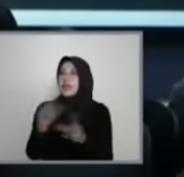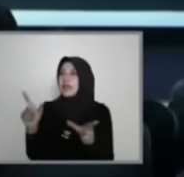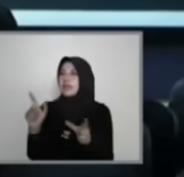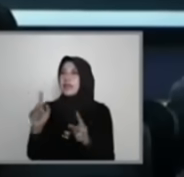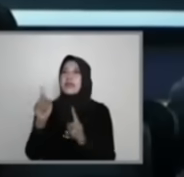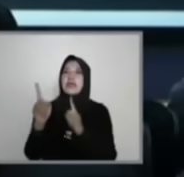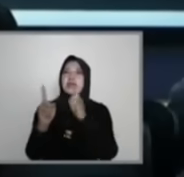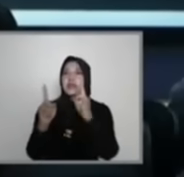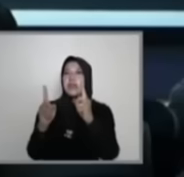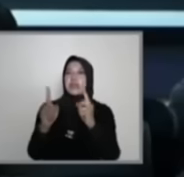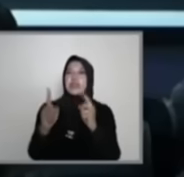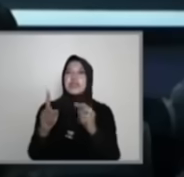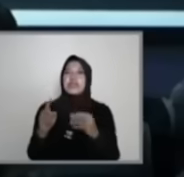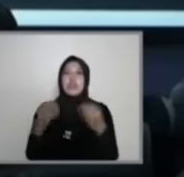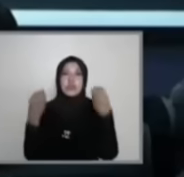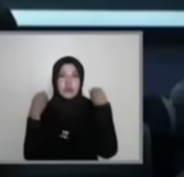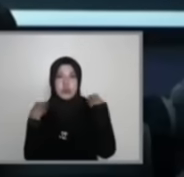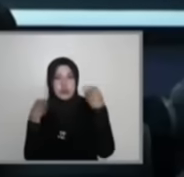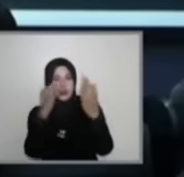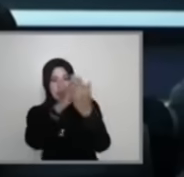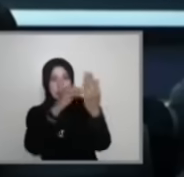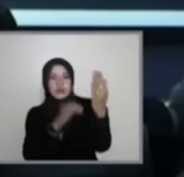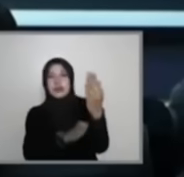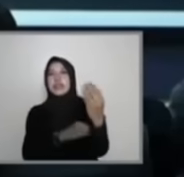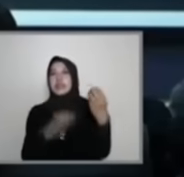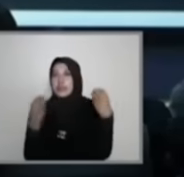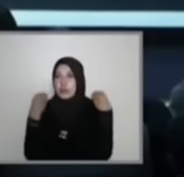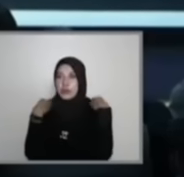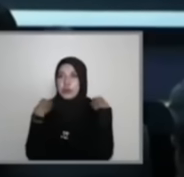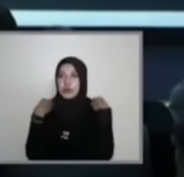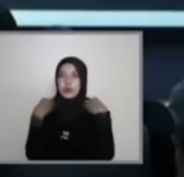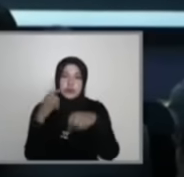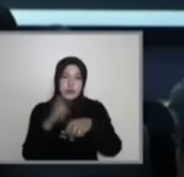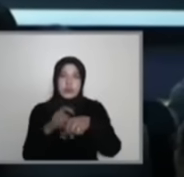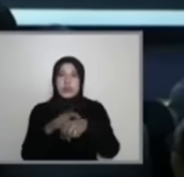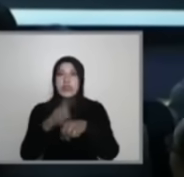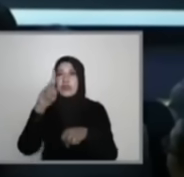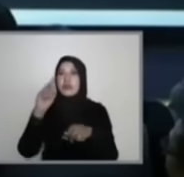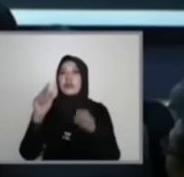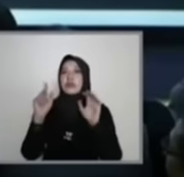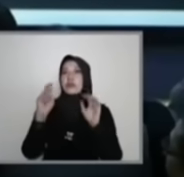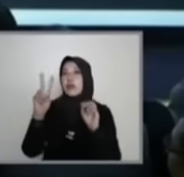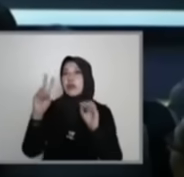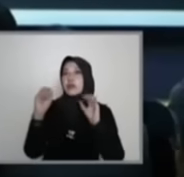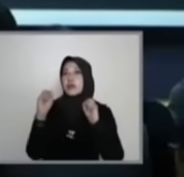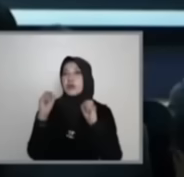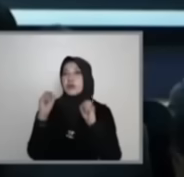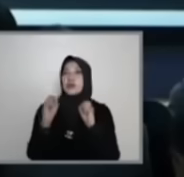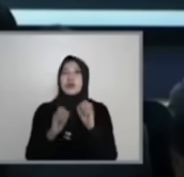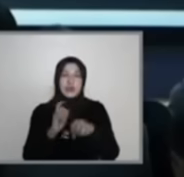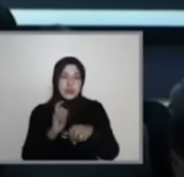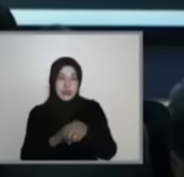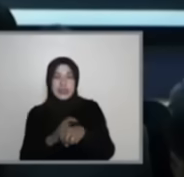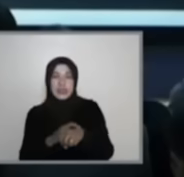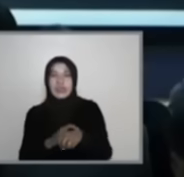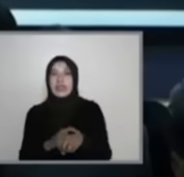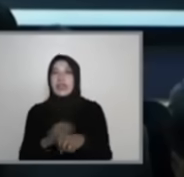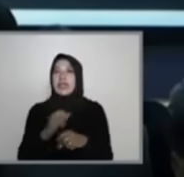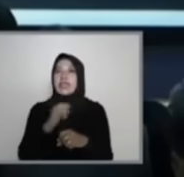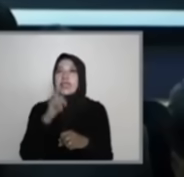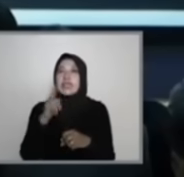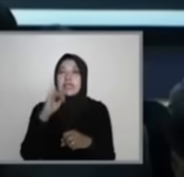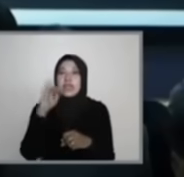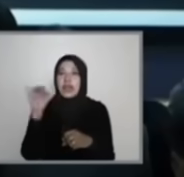oleh masing-masing calon gubernur maupun calon wakil gubernur dengan durasi 120 detik. Lalu ditanggapi